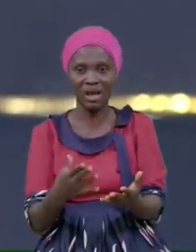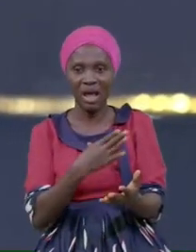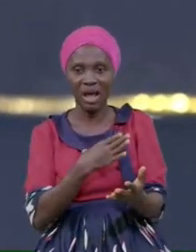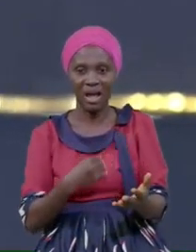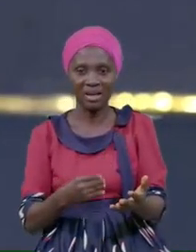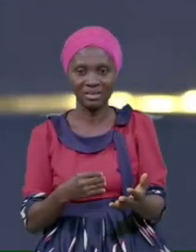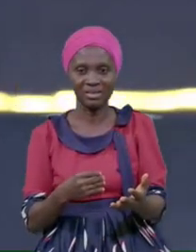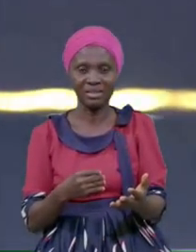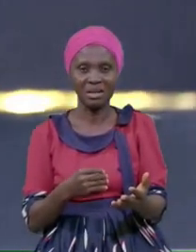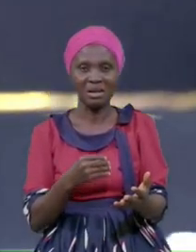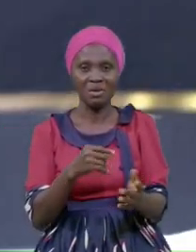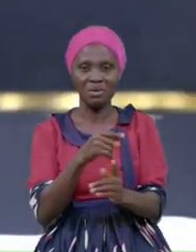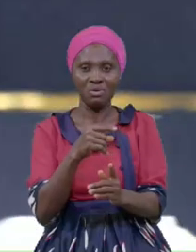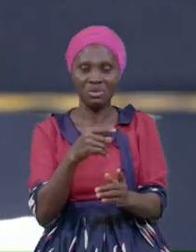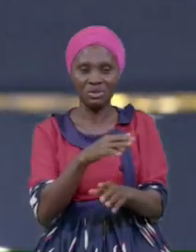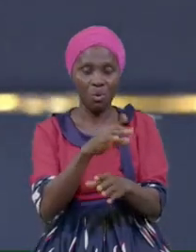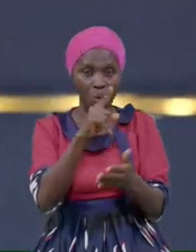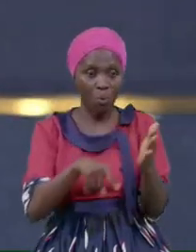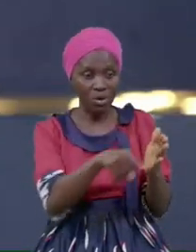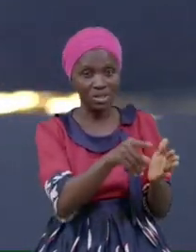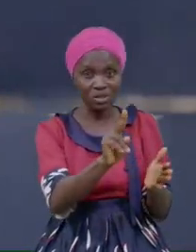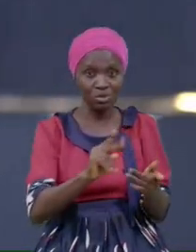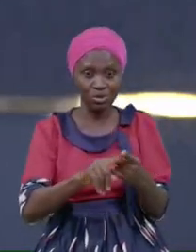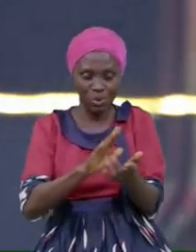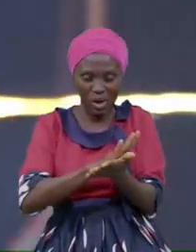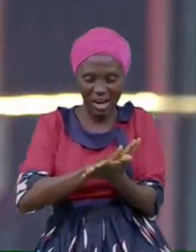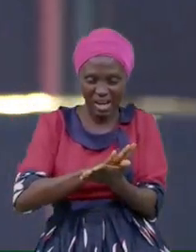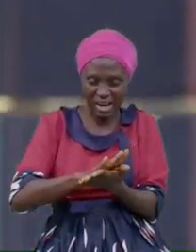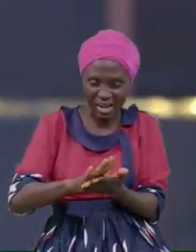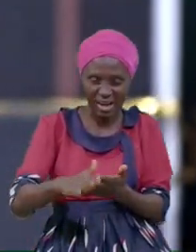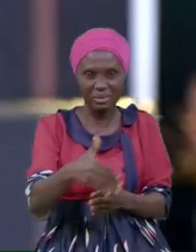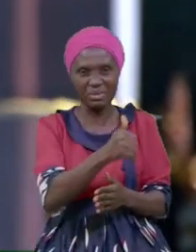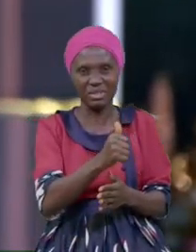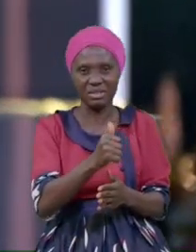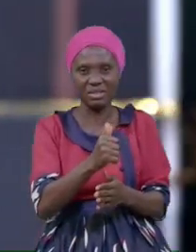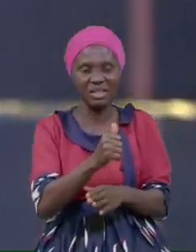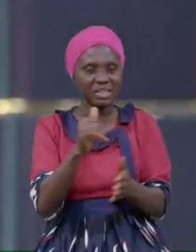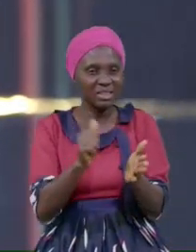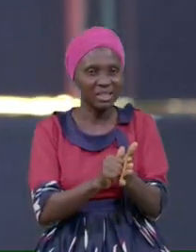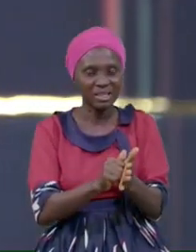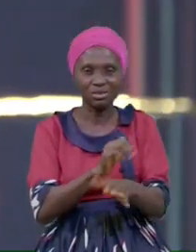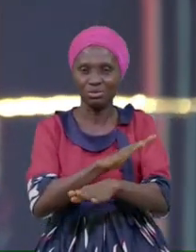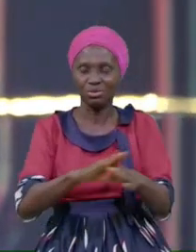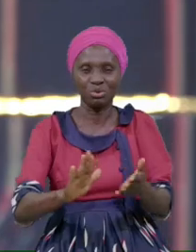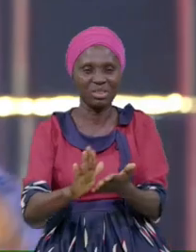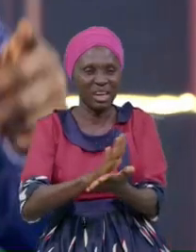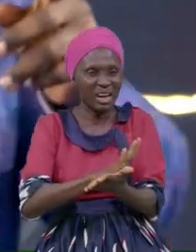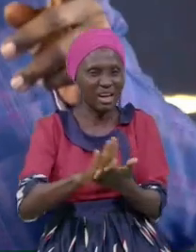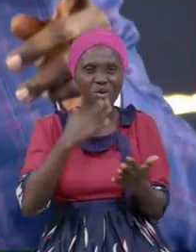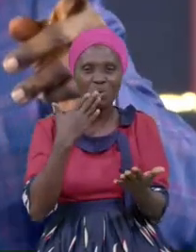essaient pour essuyer ce qu'ils veulent. Et ça ne suit pas. Et vous tenez ces feuilles avec